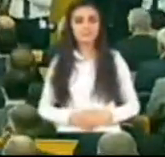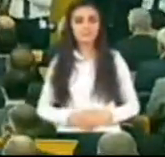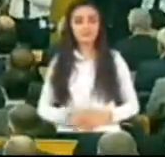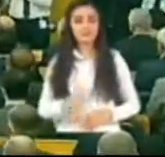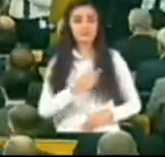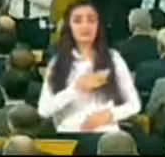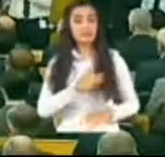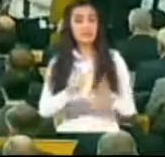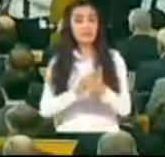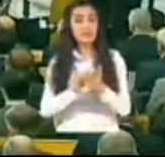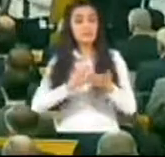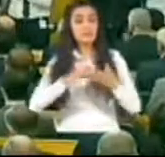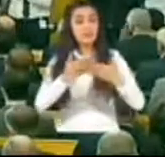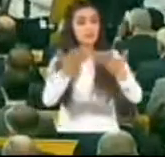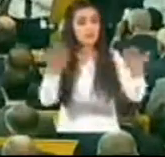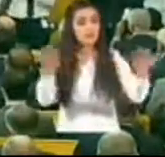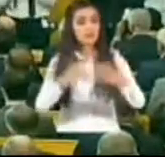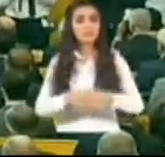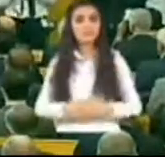sayın basın mensupları,